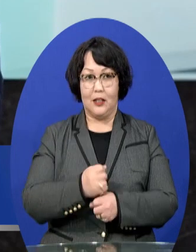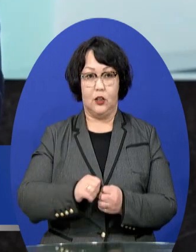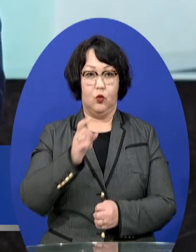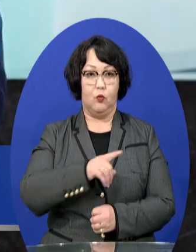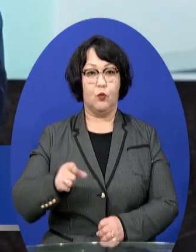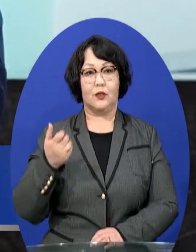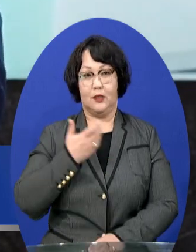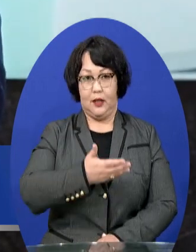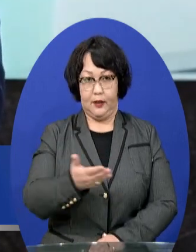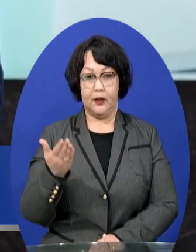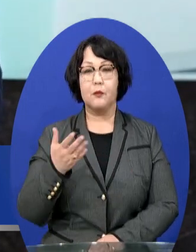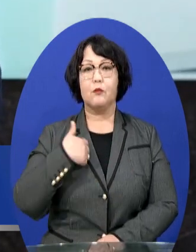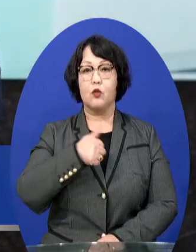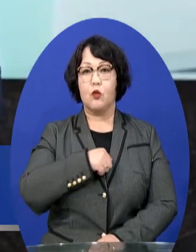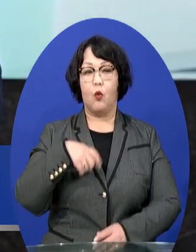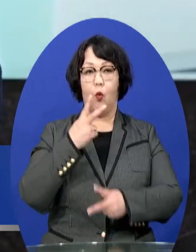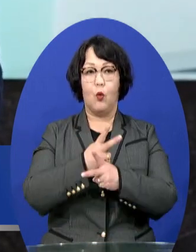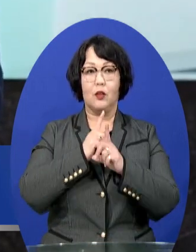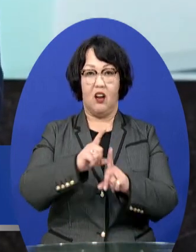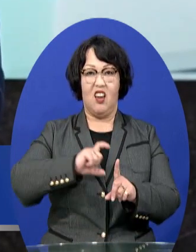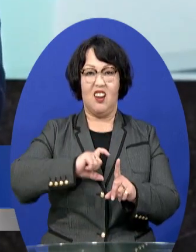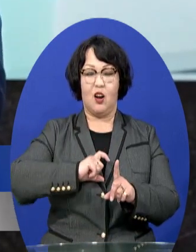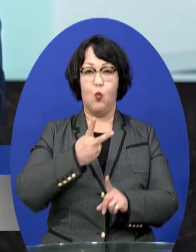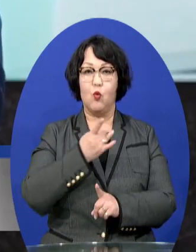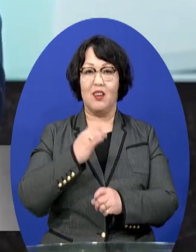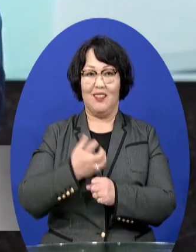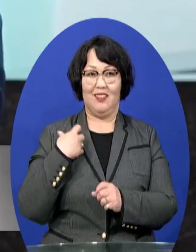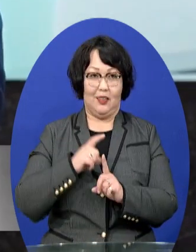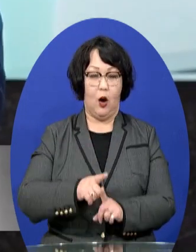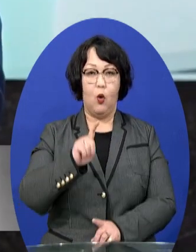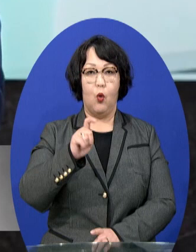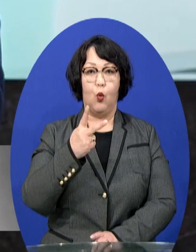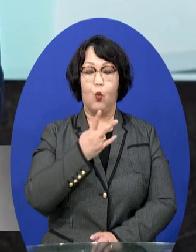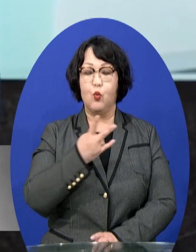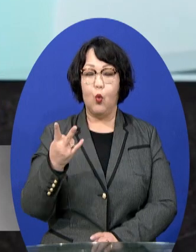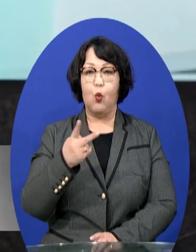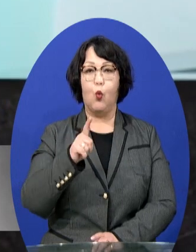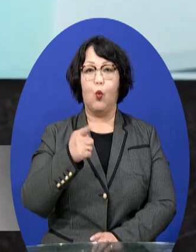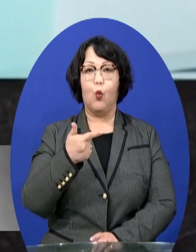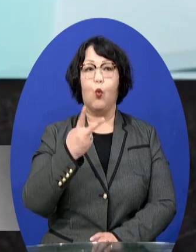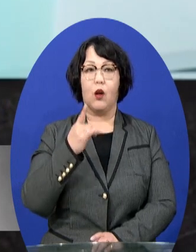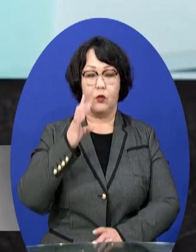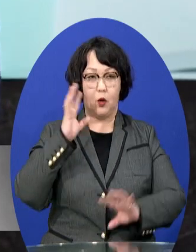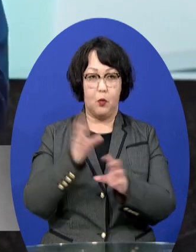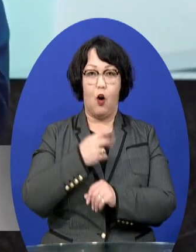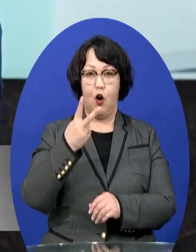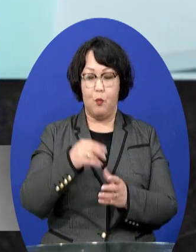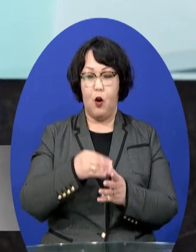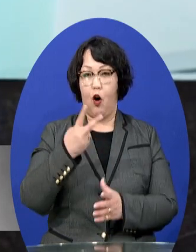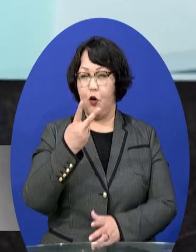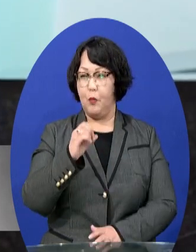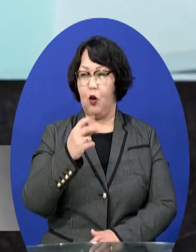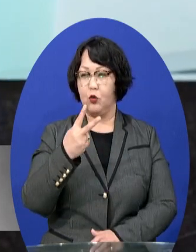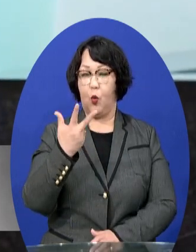тушаалтнуудаа. Миний бие хуулиар олгогдсон эрх үүргийнхаа дагуу хүннүү гүрэн байгуулагдсны 2230 жилийн хойг